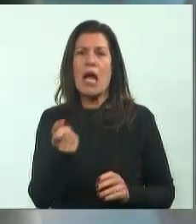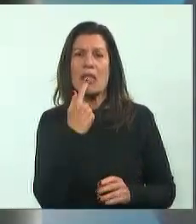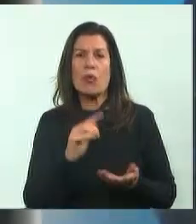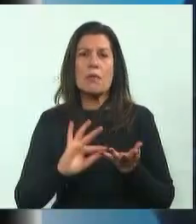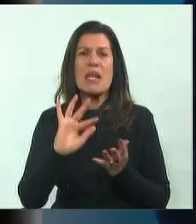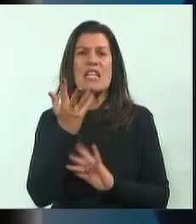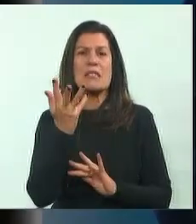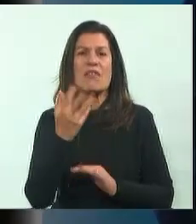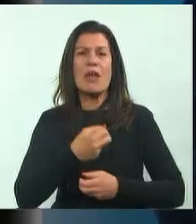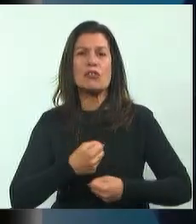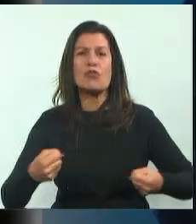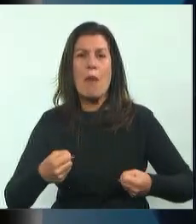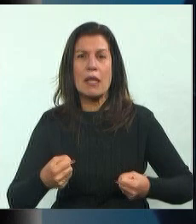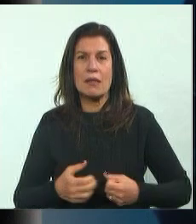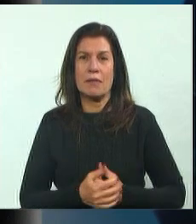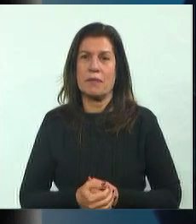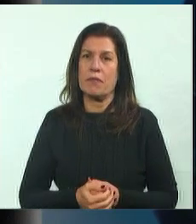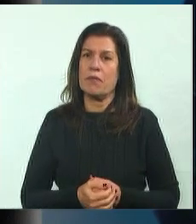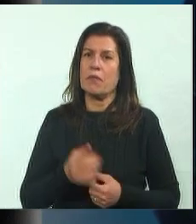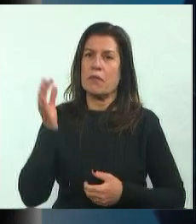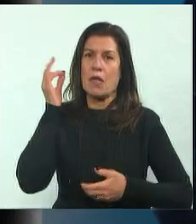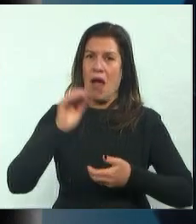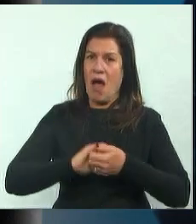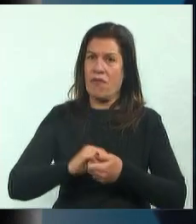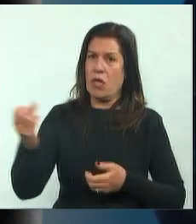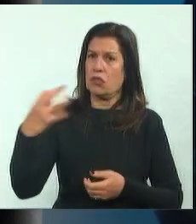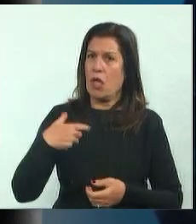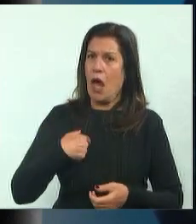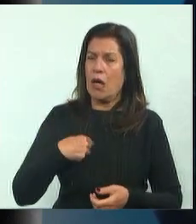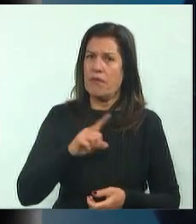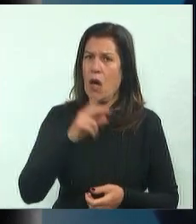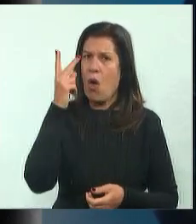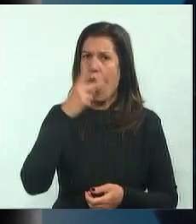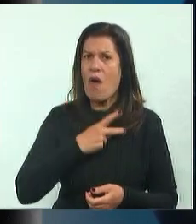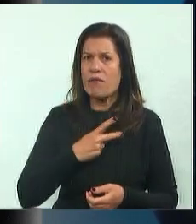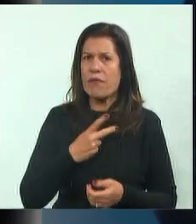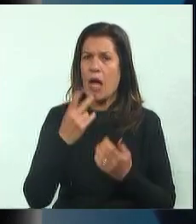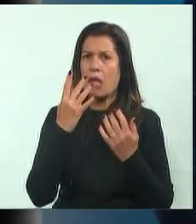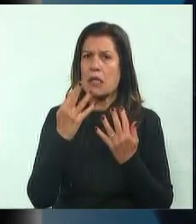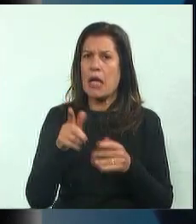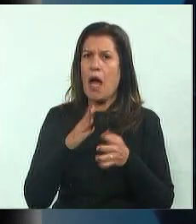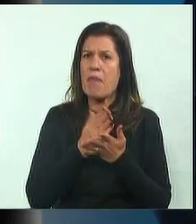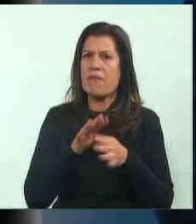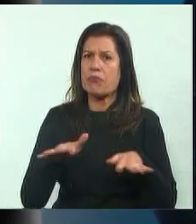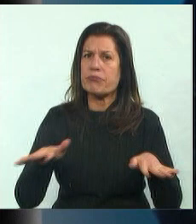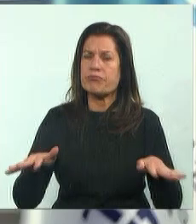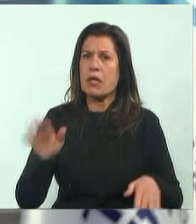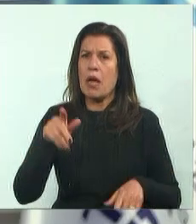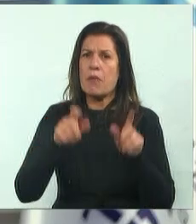ברנרס. חברה שלך לי את זה, ולא הבנתי מה גודל התופעה. ואנשים מתקשרים אליי לשאול אותי אם זה